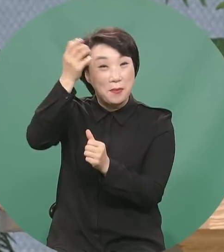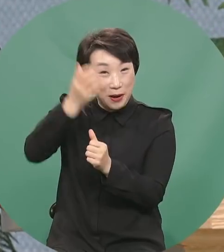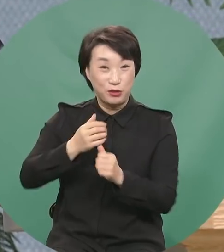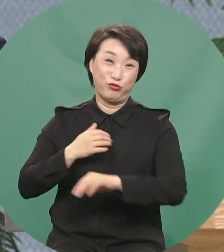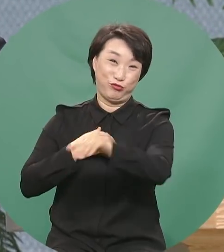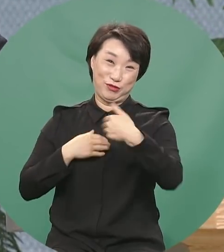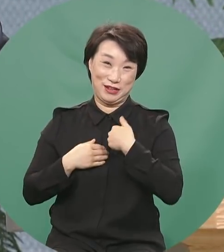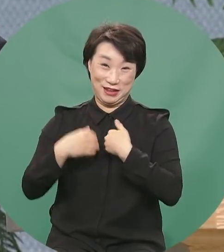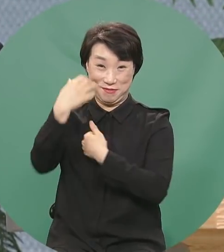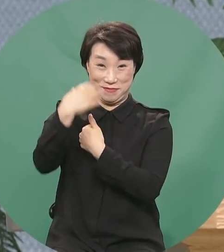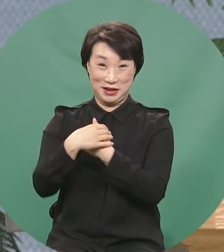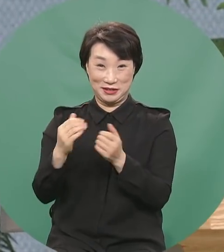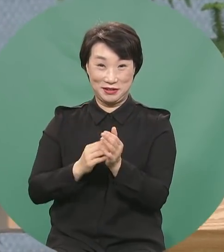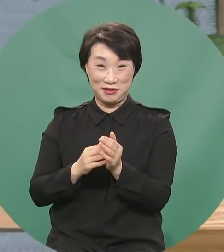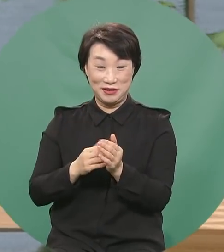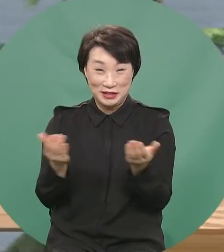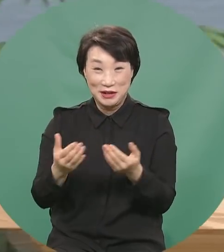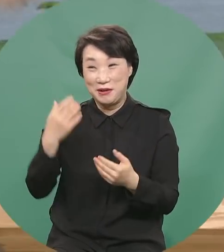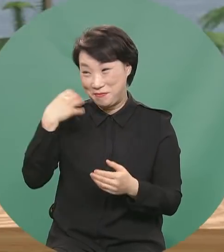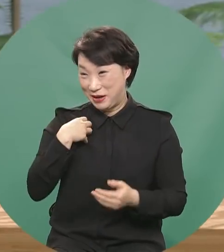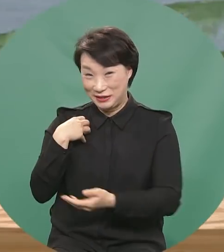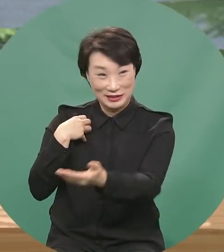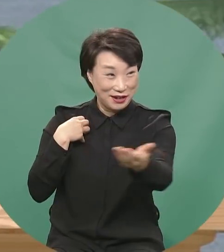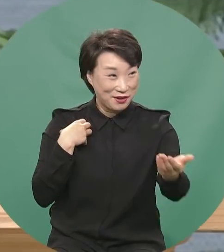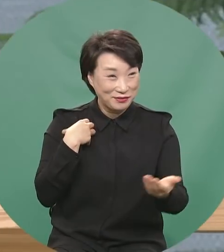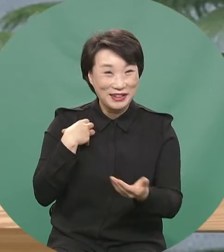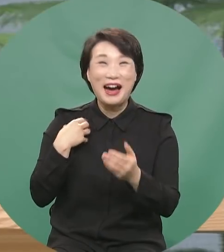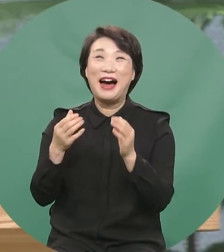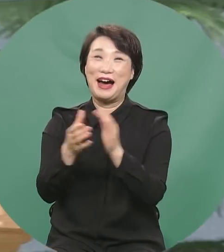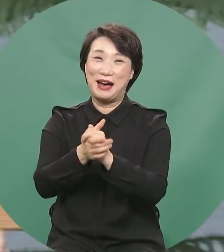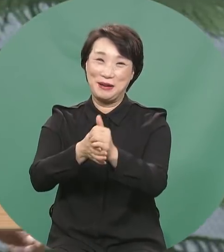겁니다. 이 일을 맡으신 분 아멘 합시다.